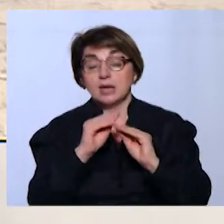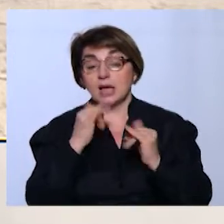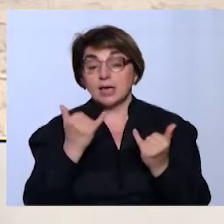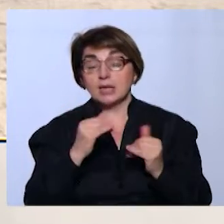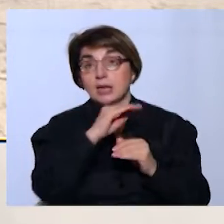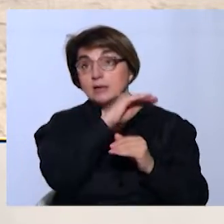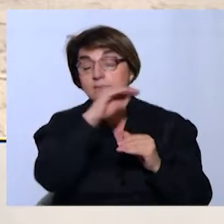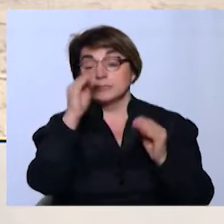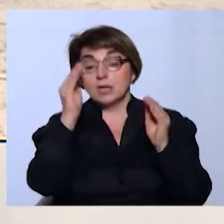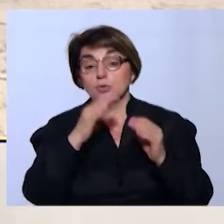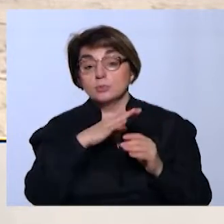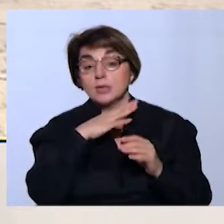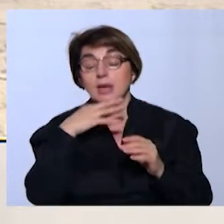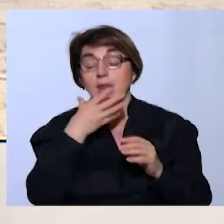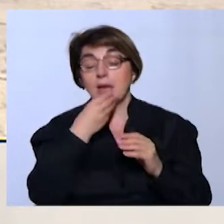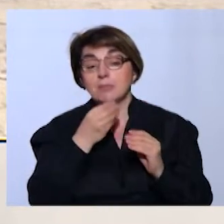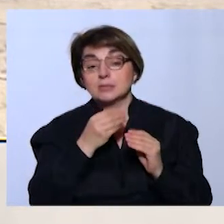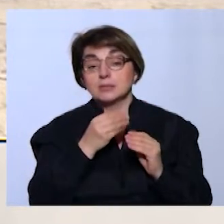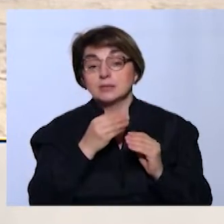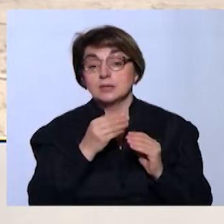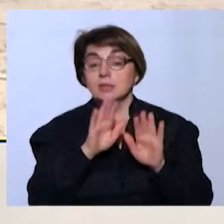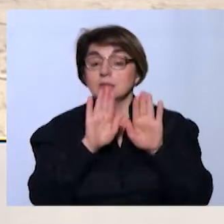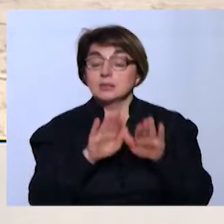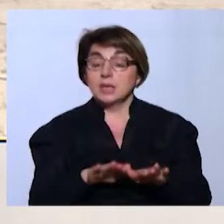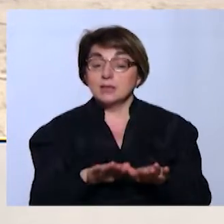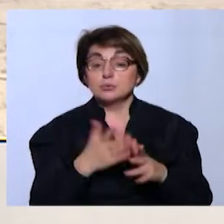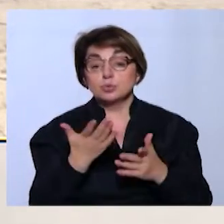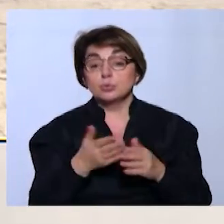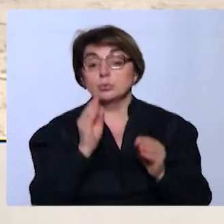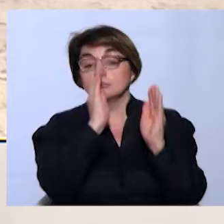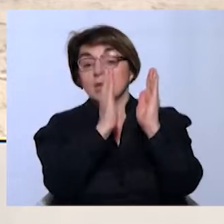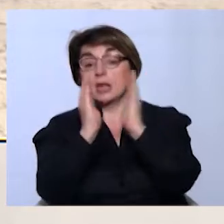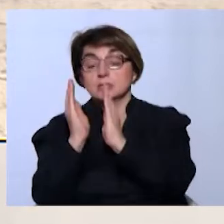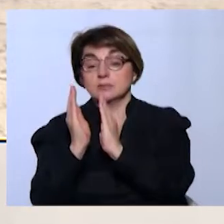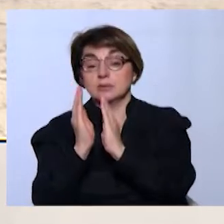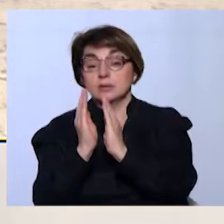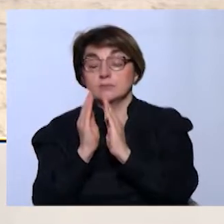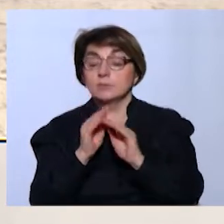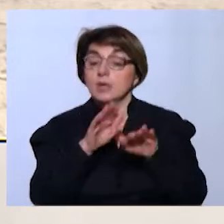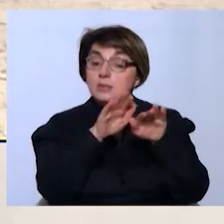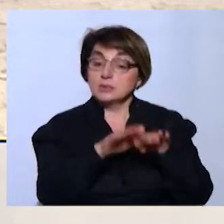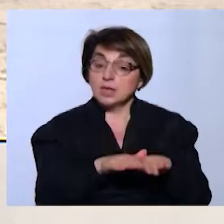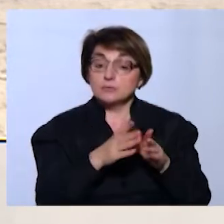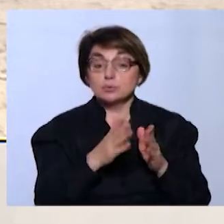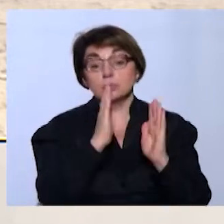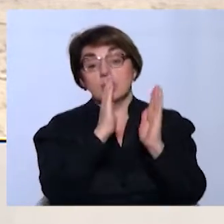თაროებზე წიგნები ლამაზად. Დევს თუ აწყვია ბავშვებო? წიგნები დევს თუ